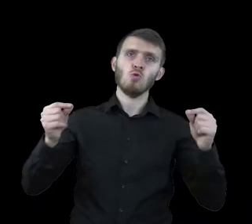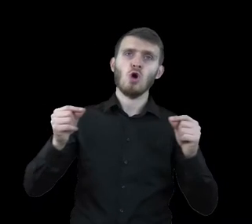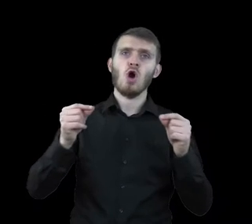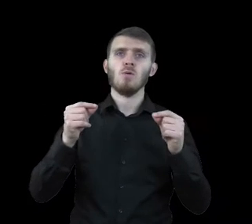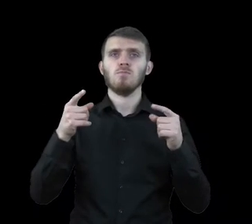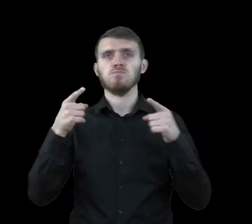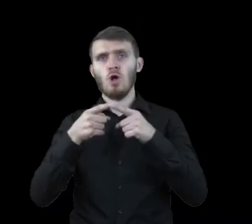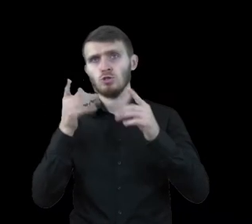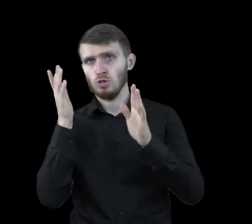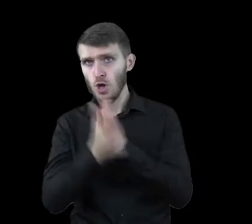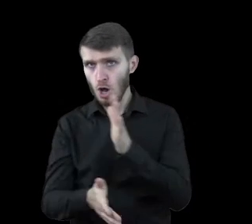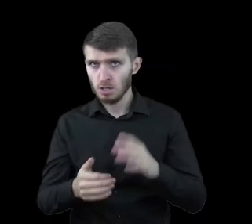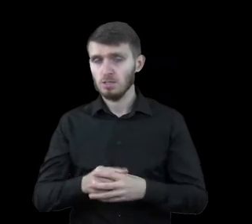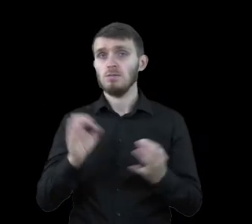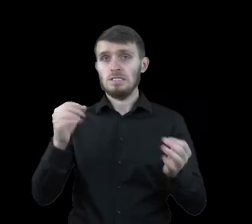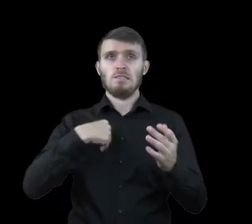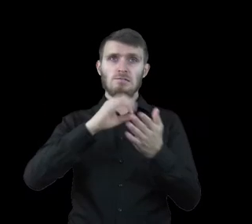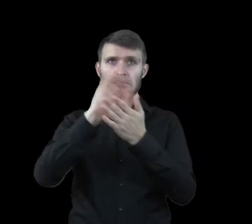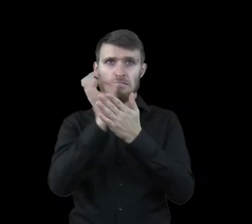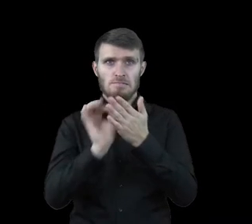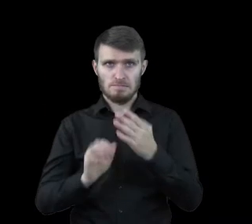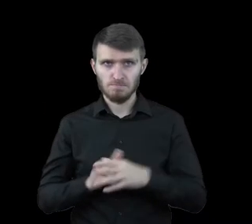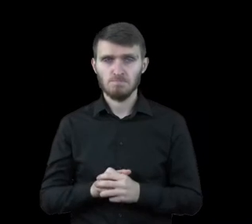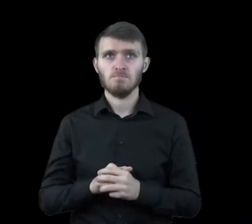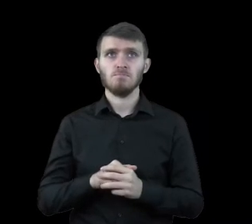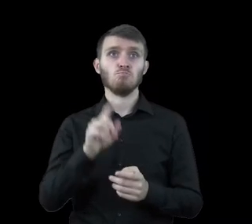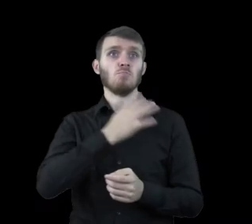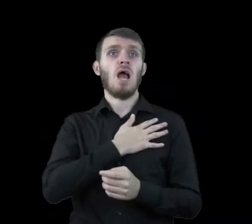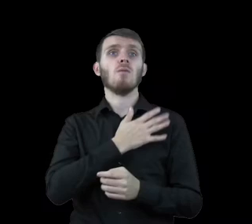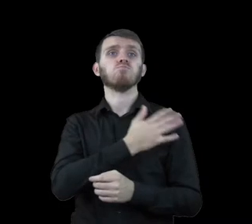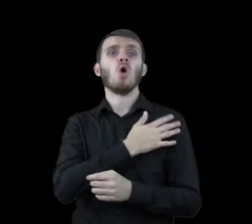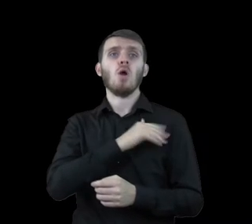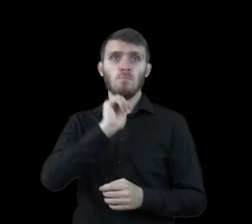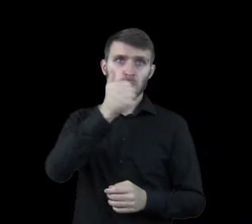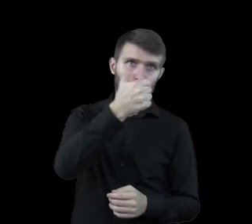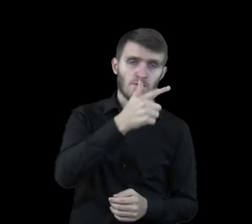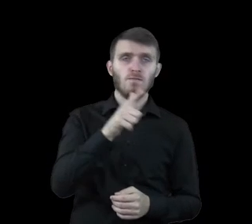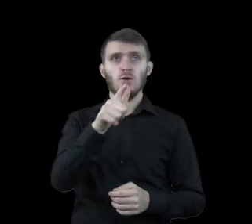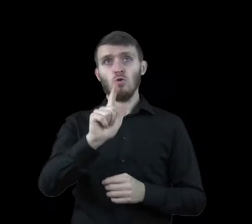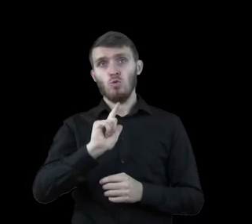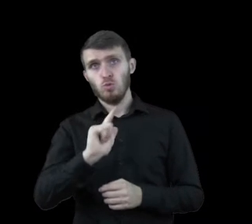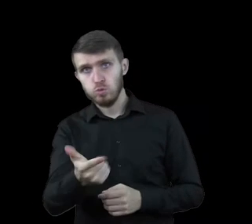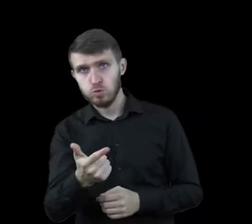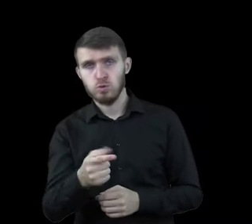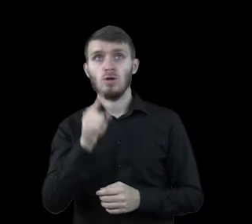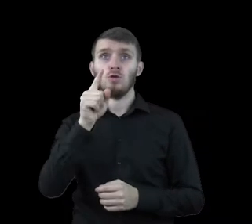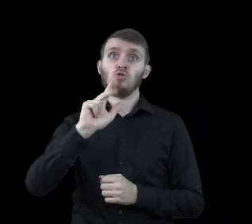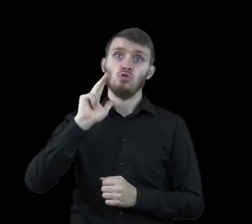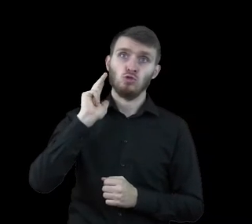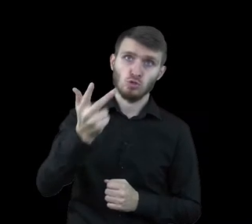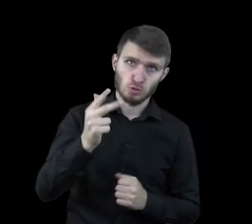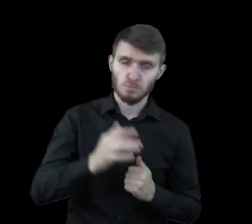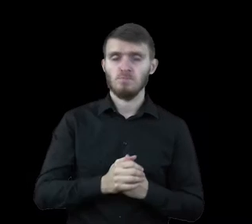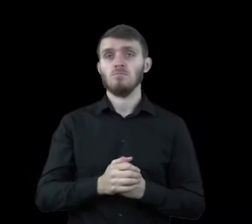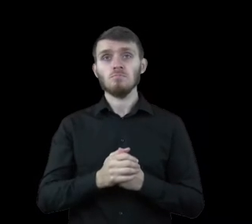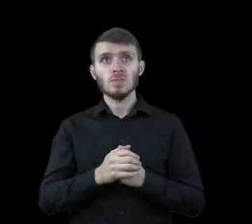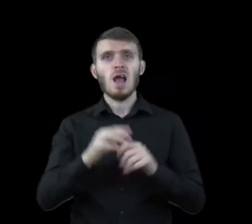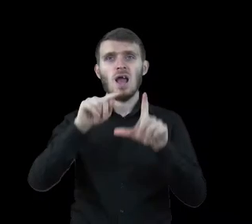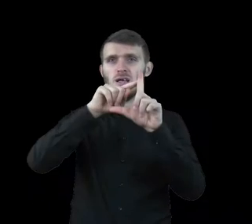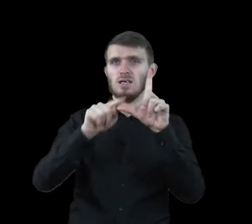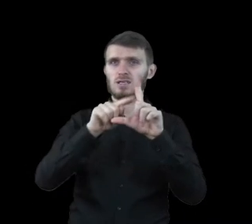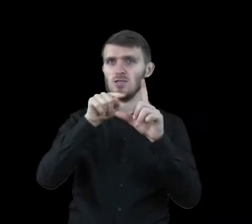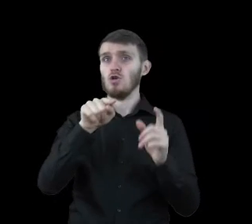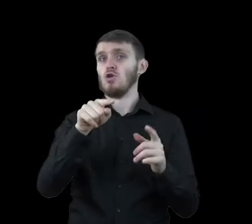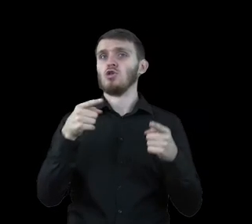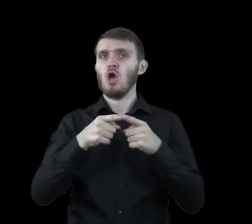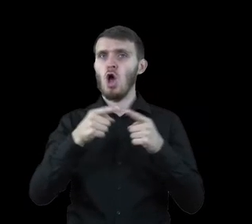Załóżmy, że mamy dany trójkąt prostokątny. Ja narysuję teraz taki trójkąt prostokątny. To jest jeden bok, tutaj mamy drugi bok